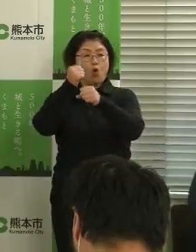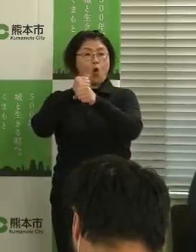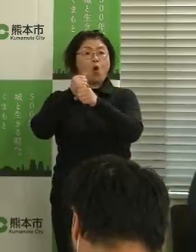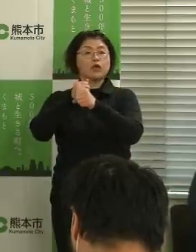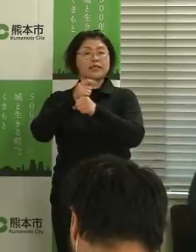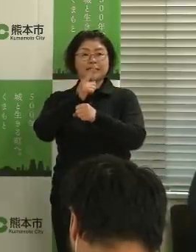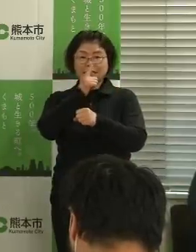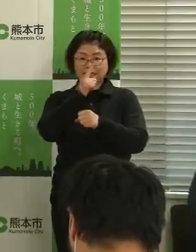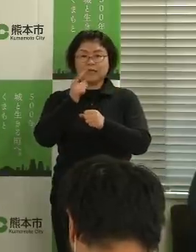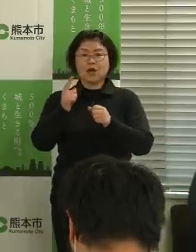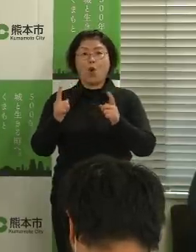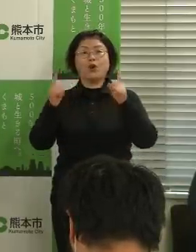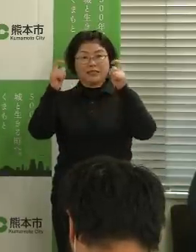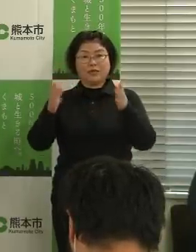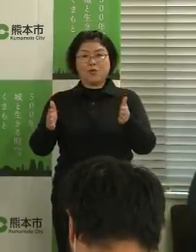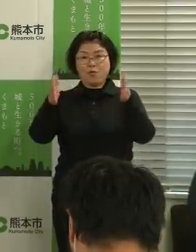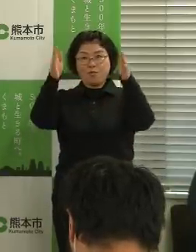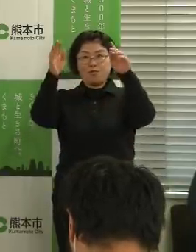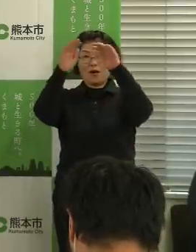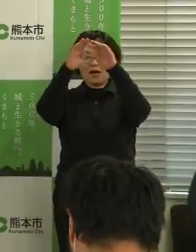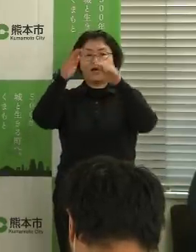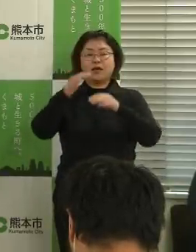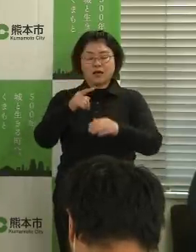を受けて